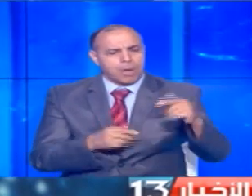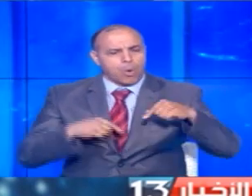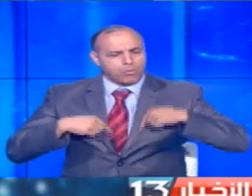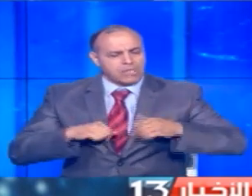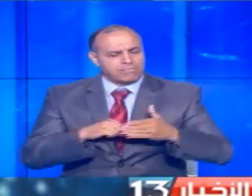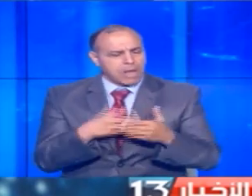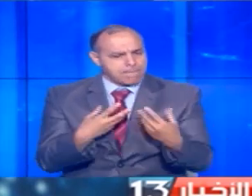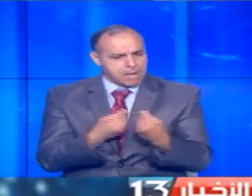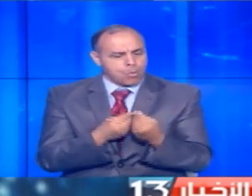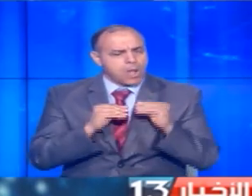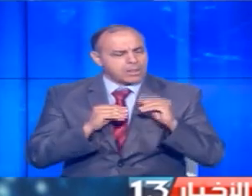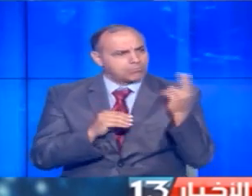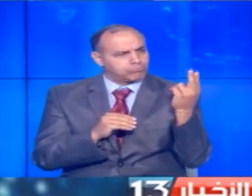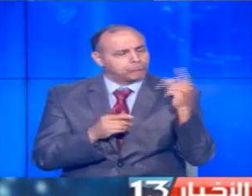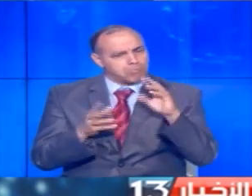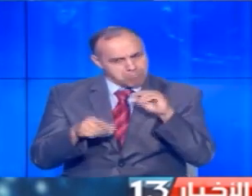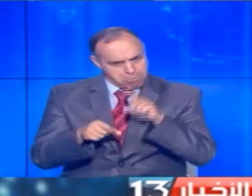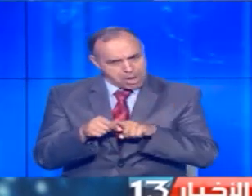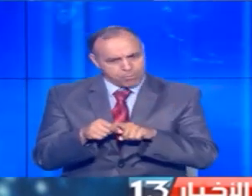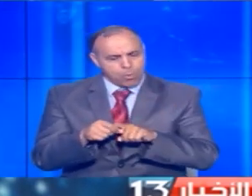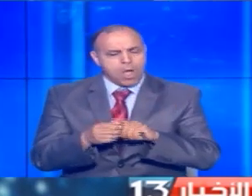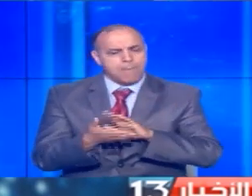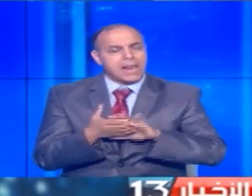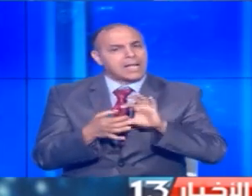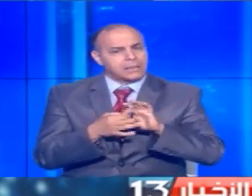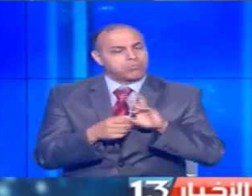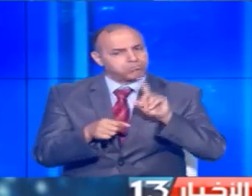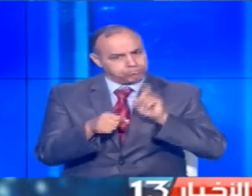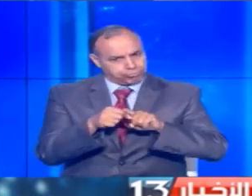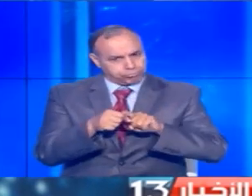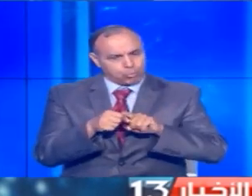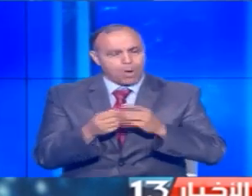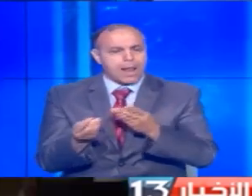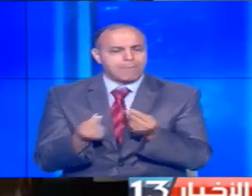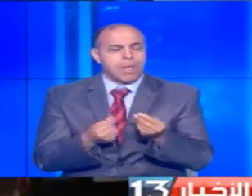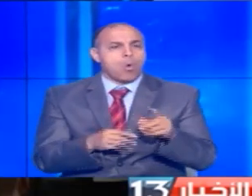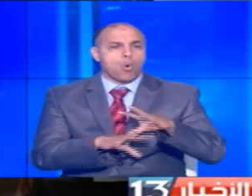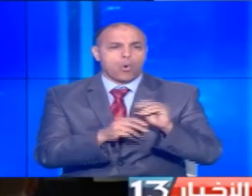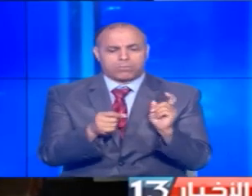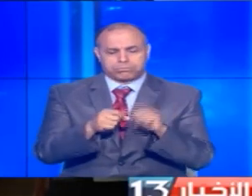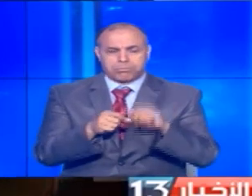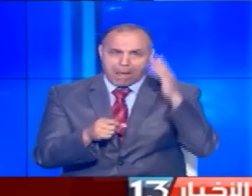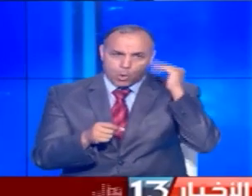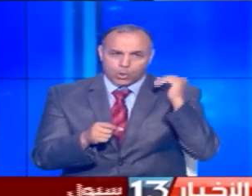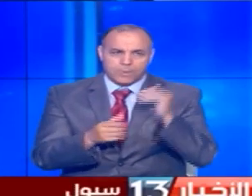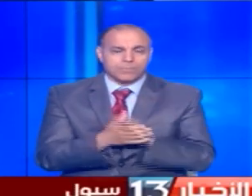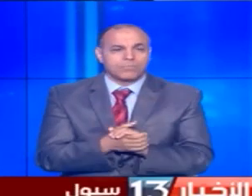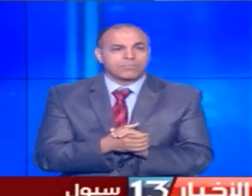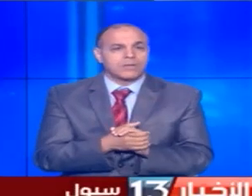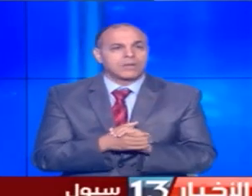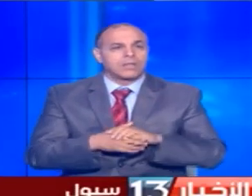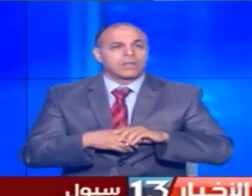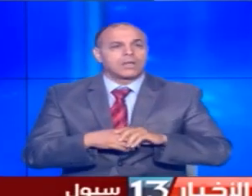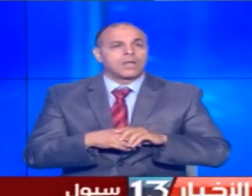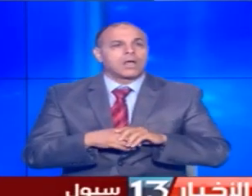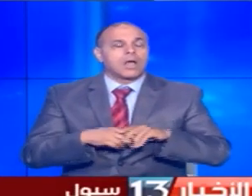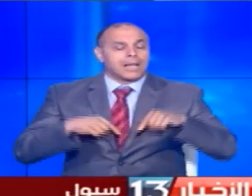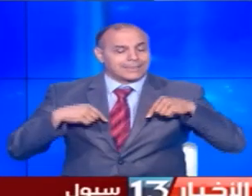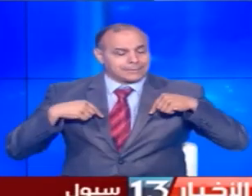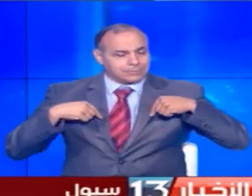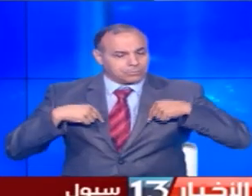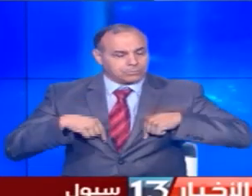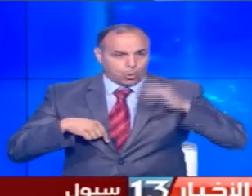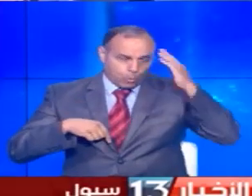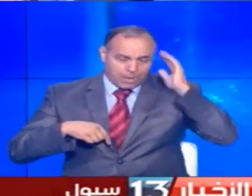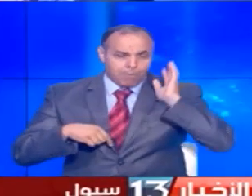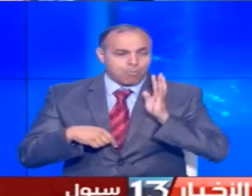الفلاحة، التعليم العالي، أملاك الدولة، البيئة بالأساس. وترمي الحكومة الكورية من تنظيم